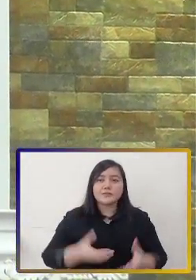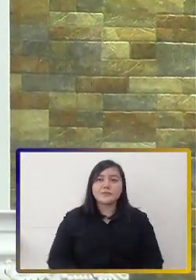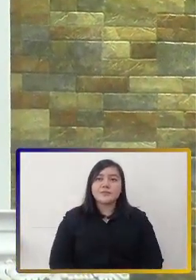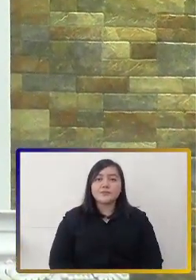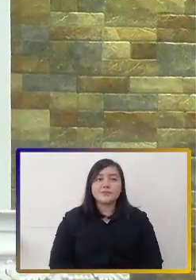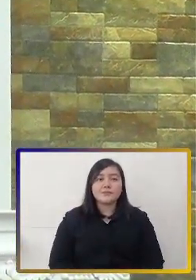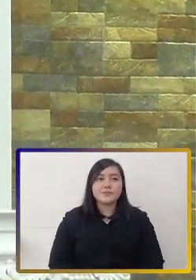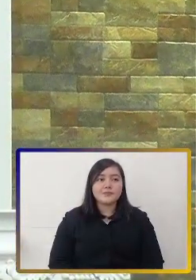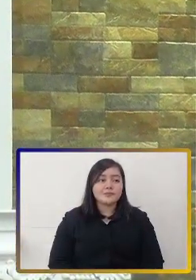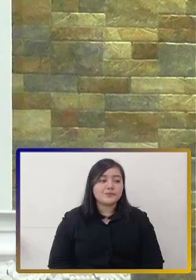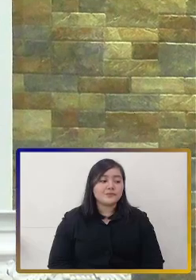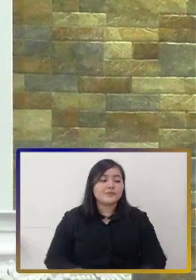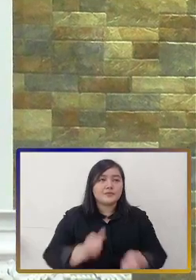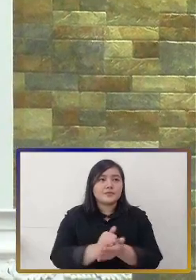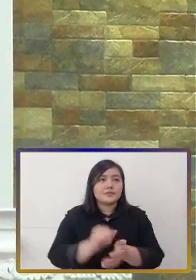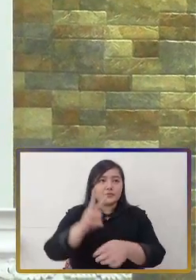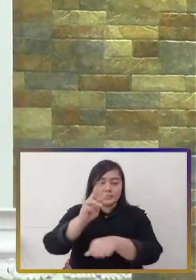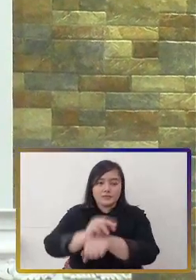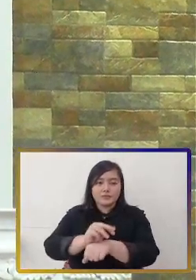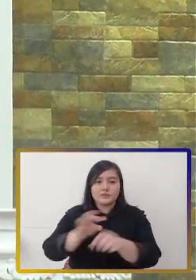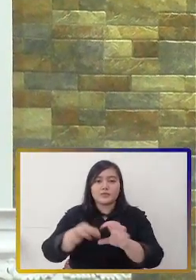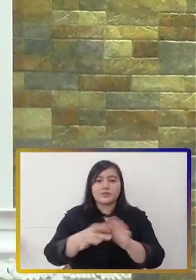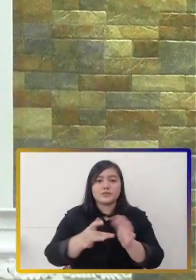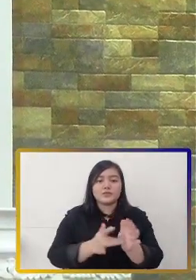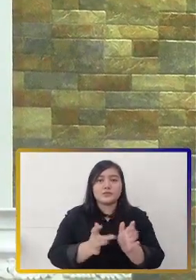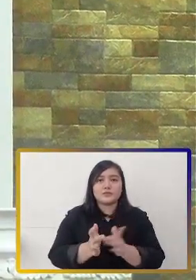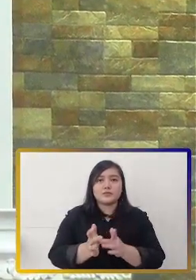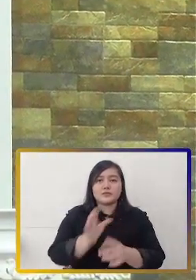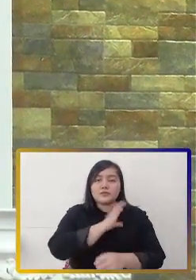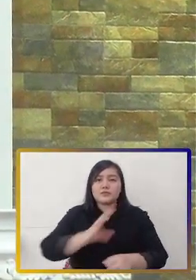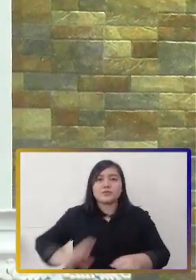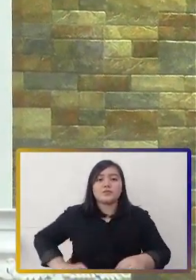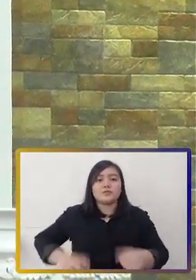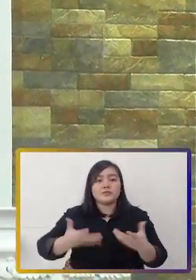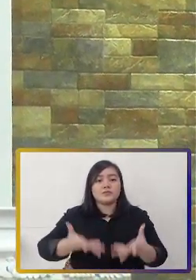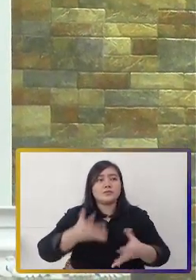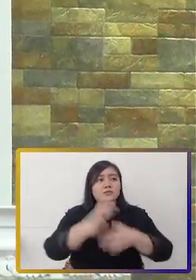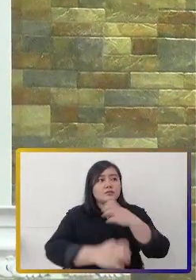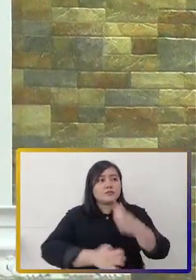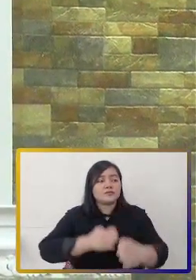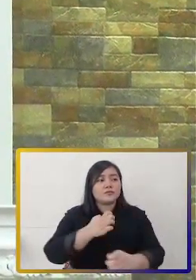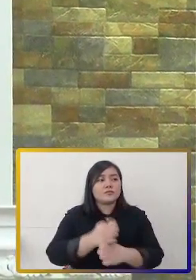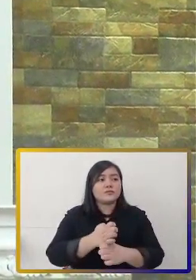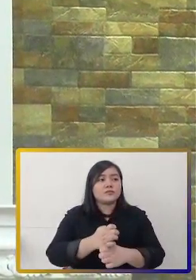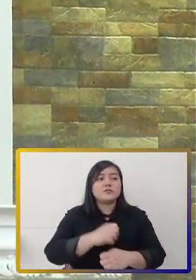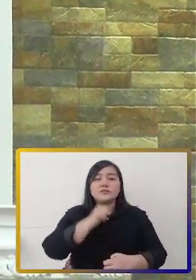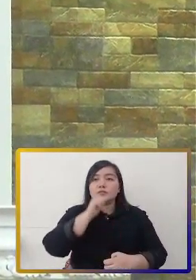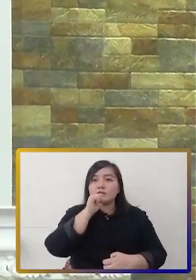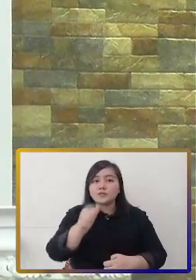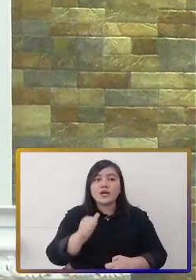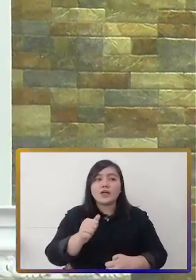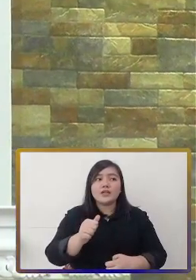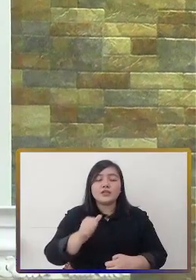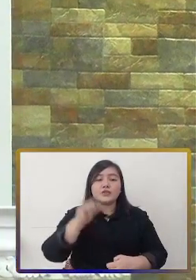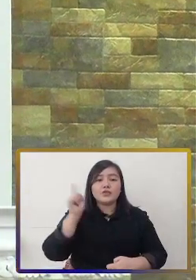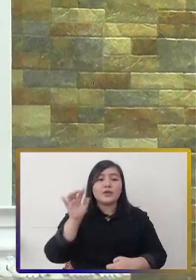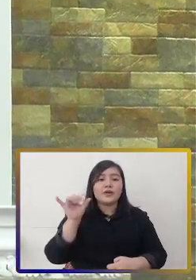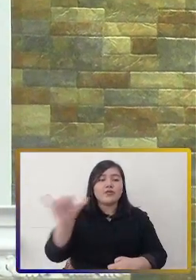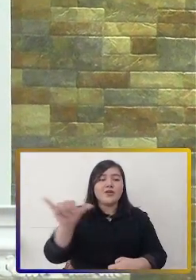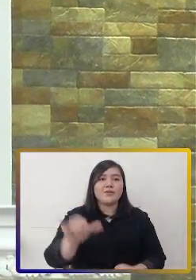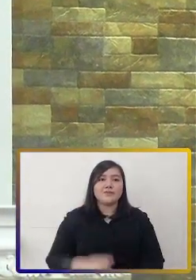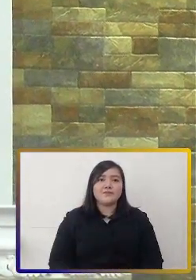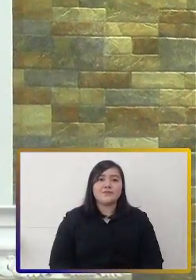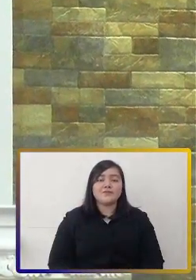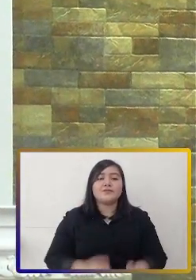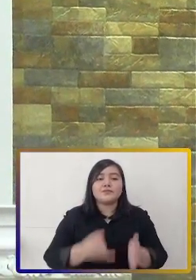pulpit. Na ang ministry ng Panginoon Hesus Kristo dito sa mundo po na ito is not permanent. You see? It